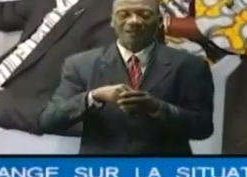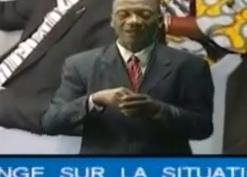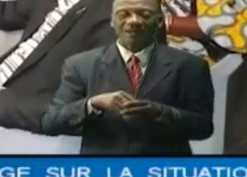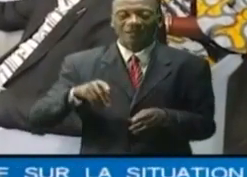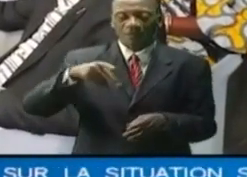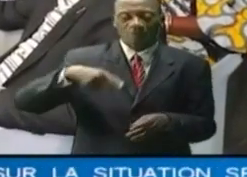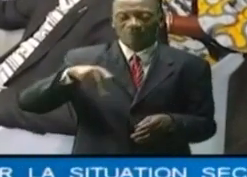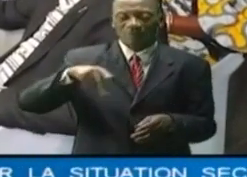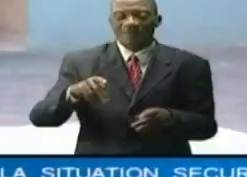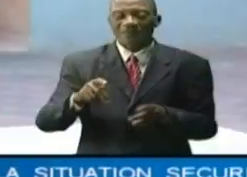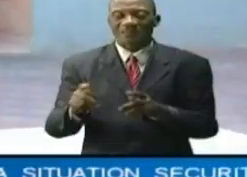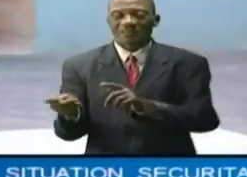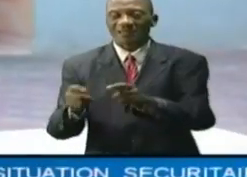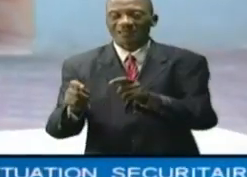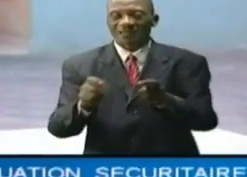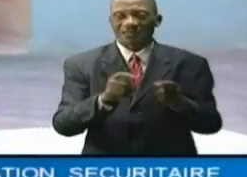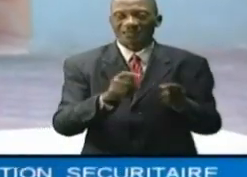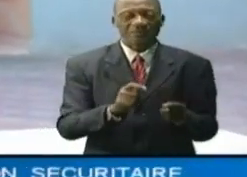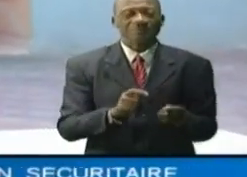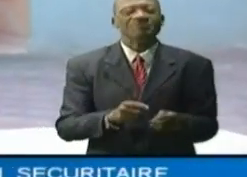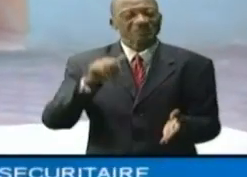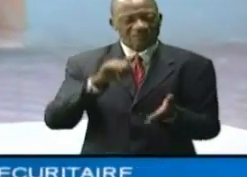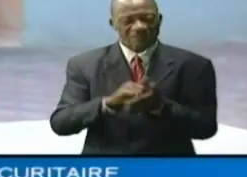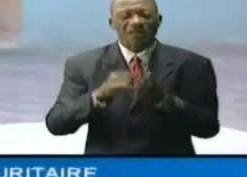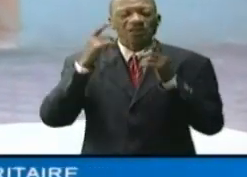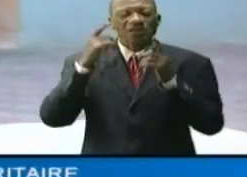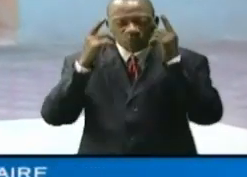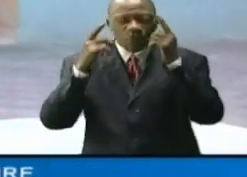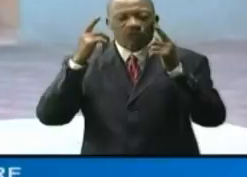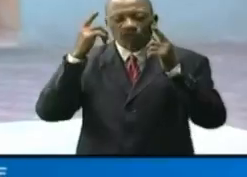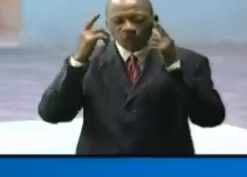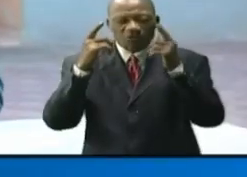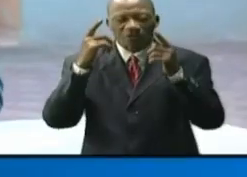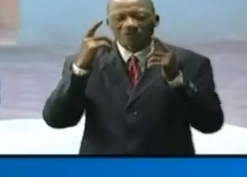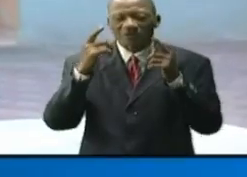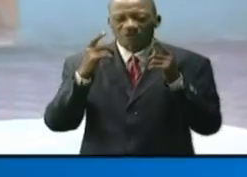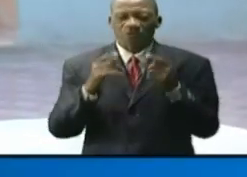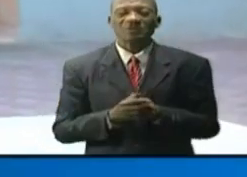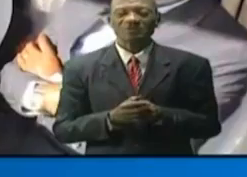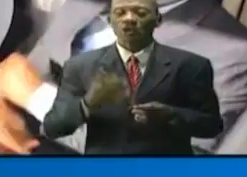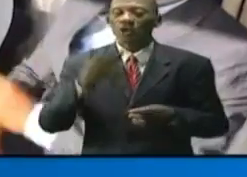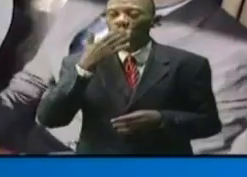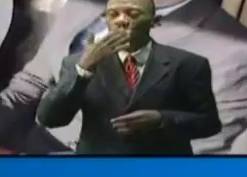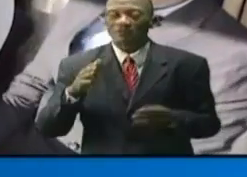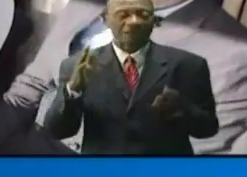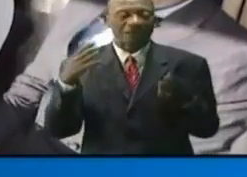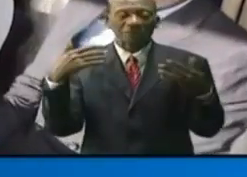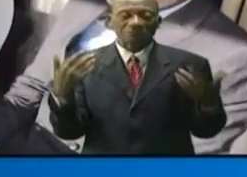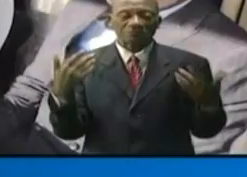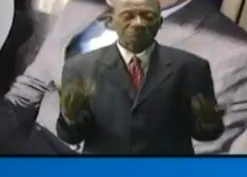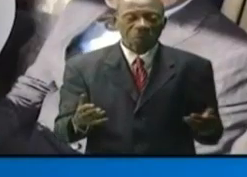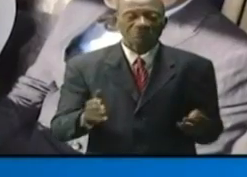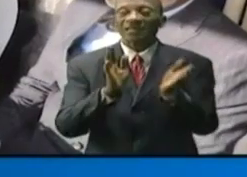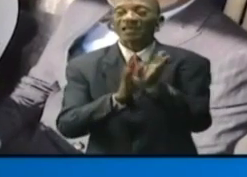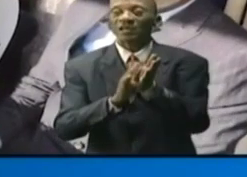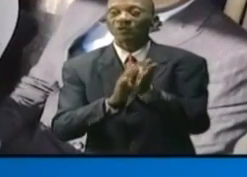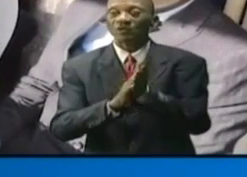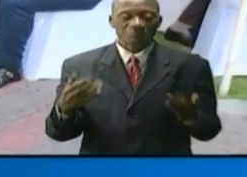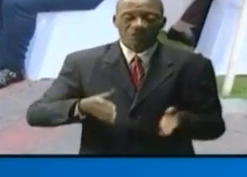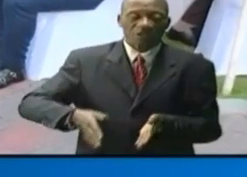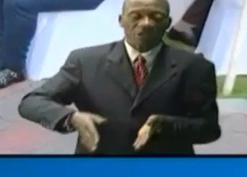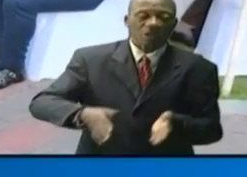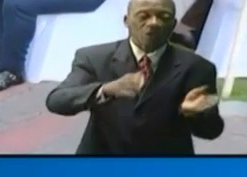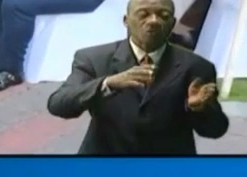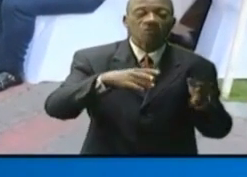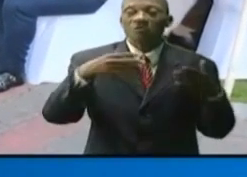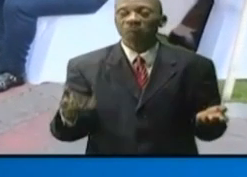majeurs à relever, dont le manque d'infrastructures sanitaires, des écoles et des routes, voire la desserte en